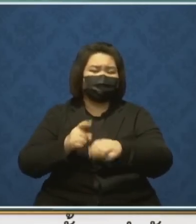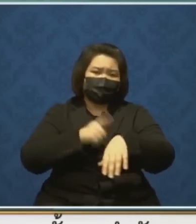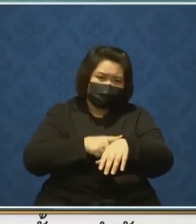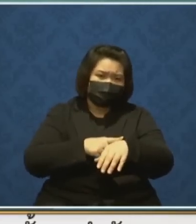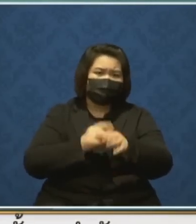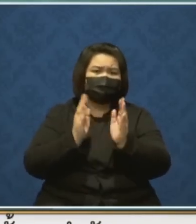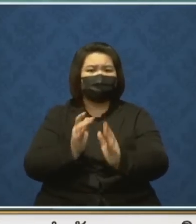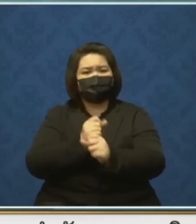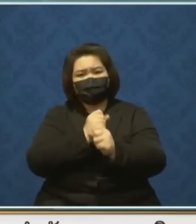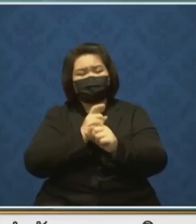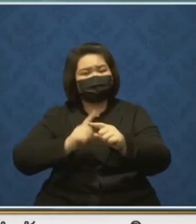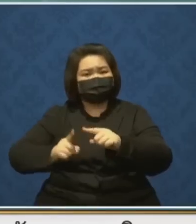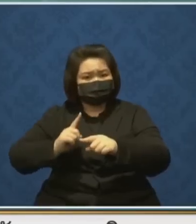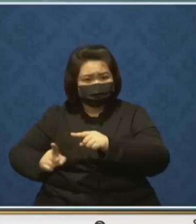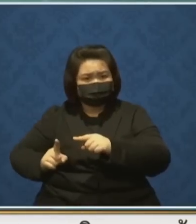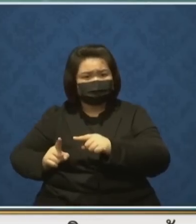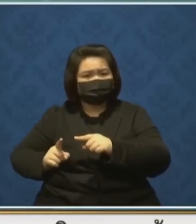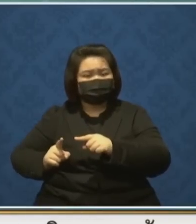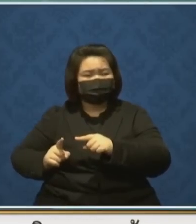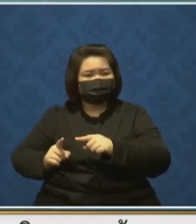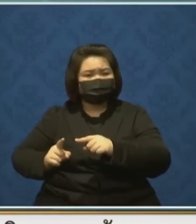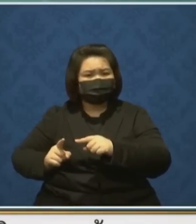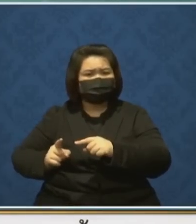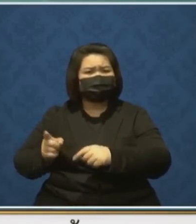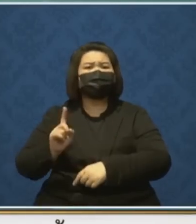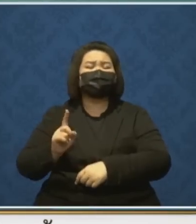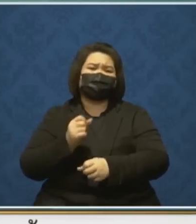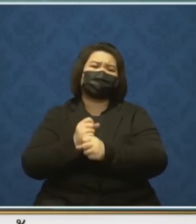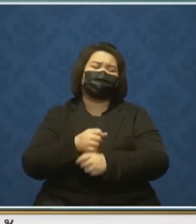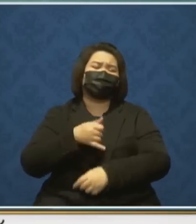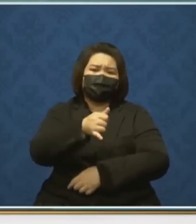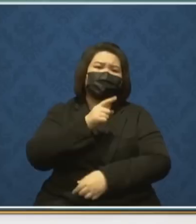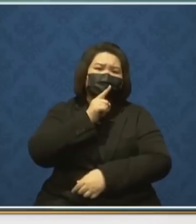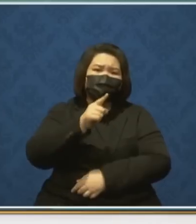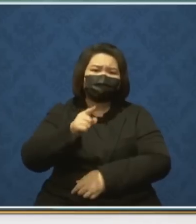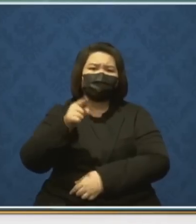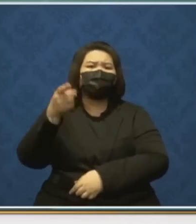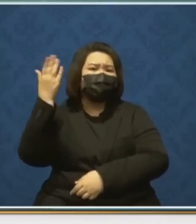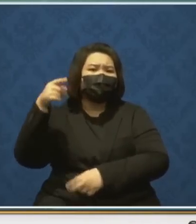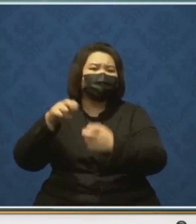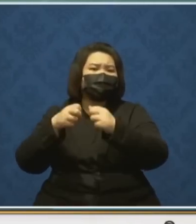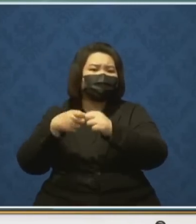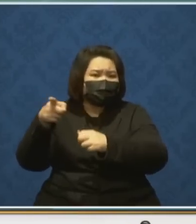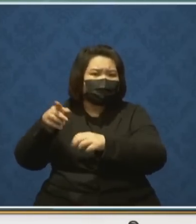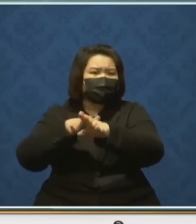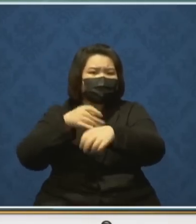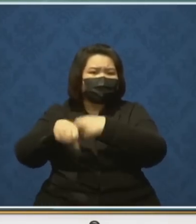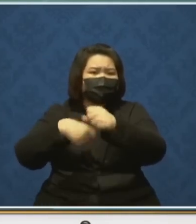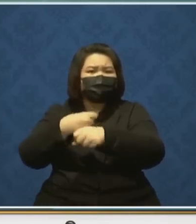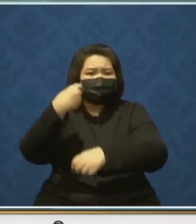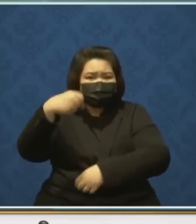ลาในการปฏิบัติงานไปใช้กับการดำเินคดีที่พวกท่านก่อไหวสิบปีแล้ครับ